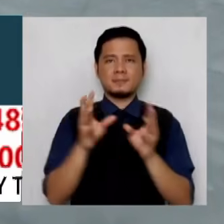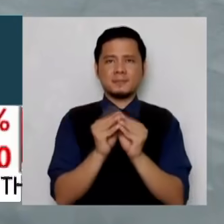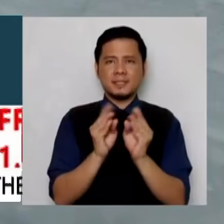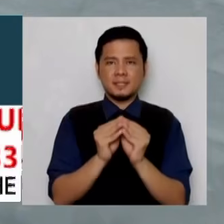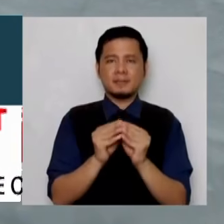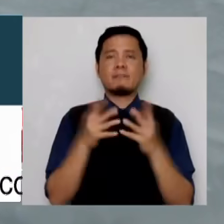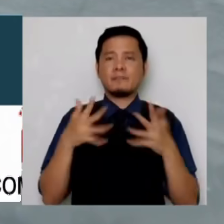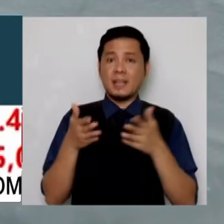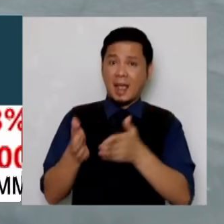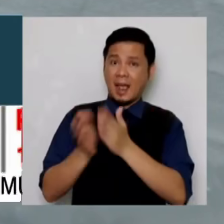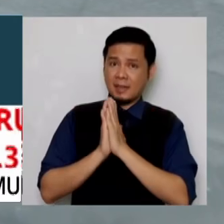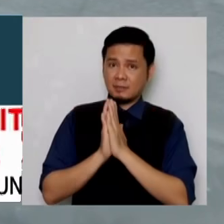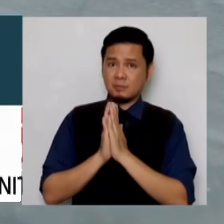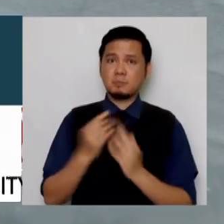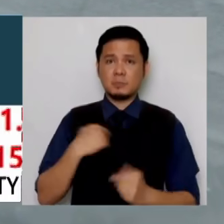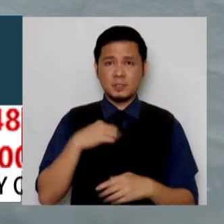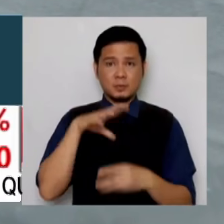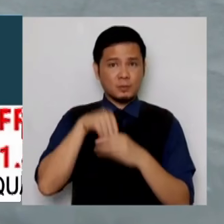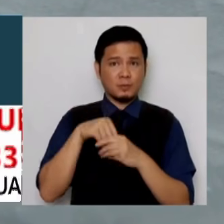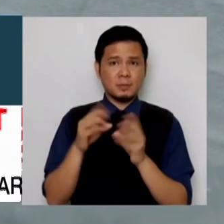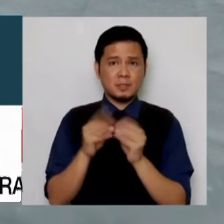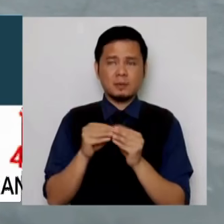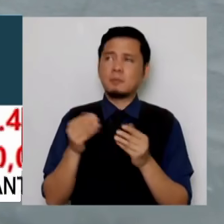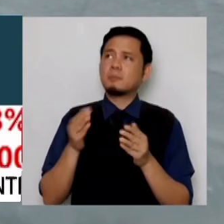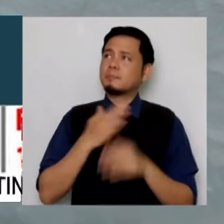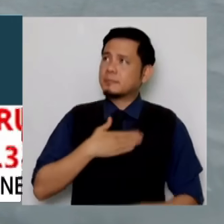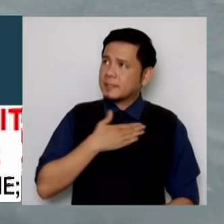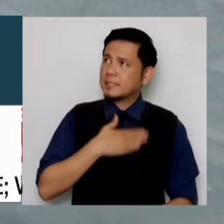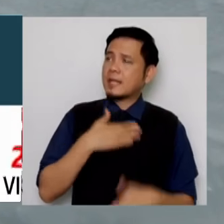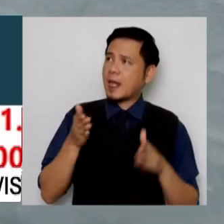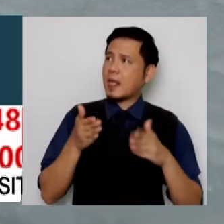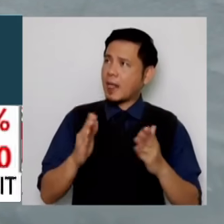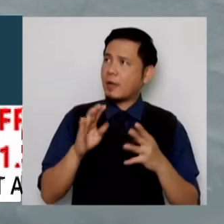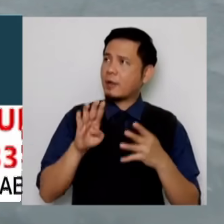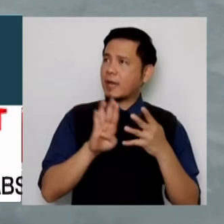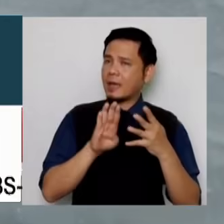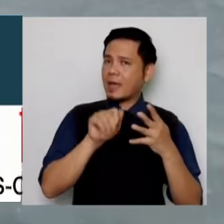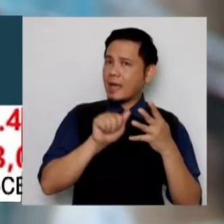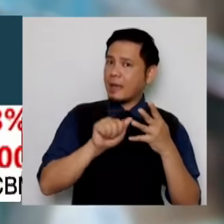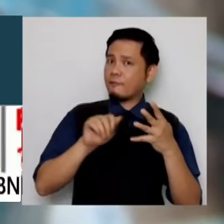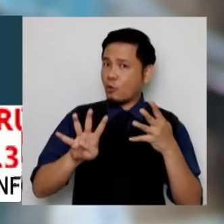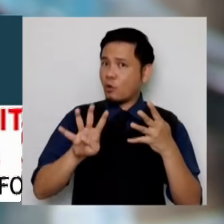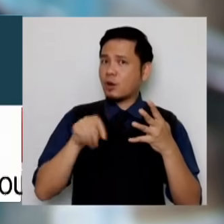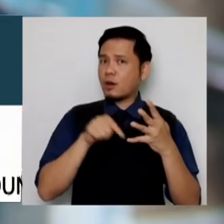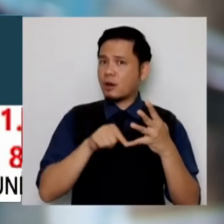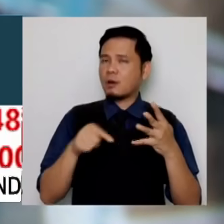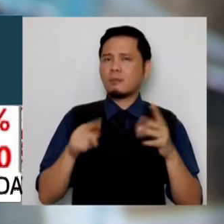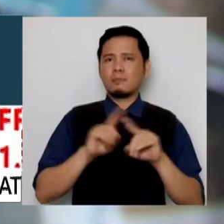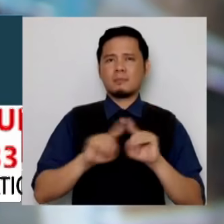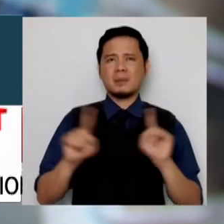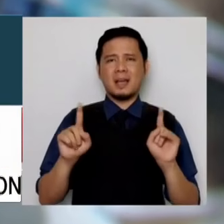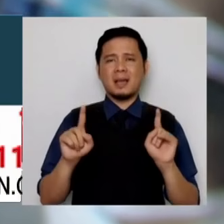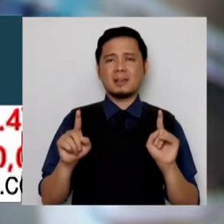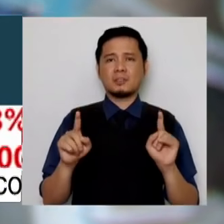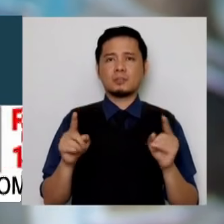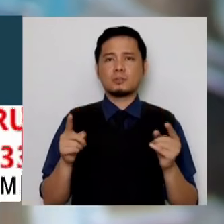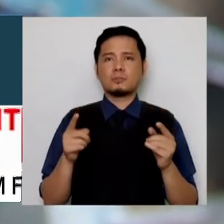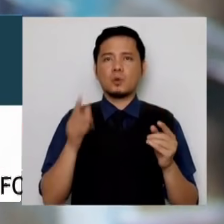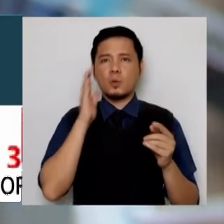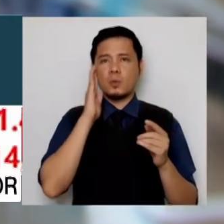kami. No? Ako, kasama ako dun sa nag-request, napayagan na yung A4. Ang gagawin na lang, magkakaroon ng time na